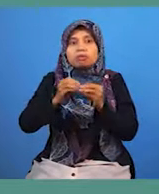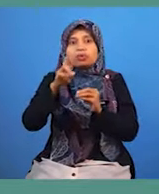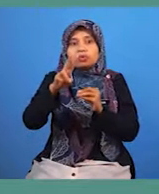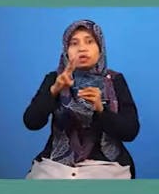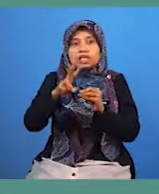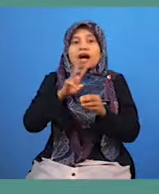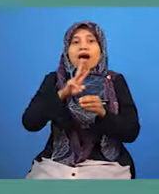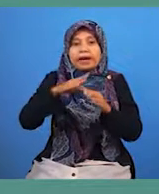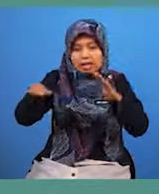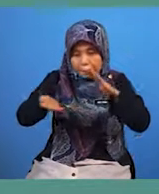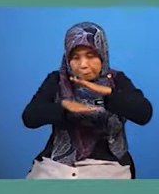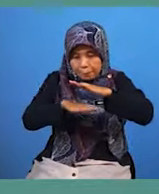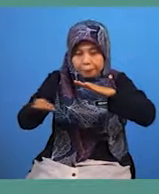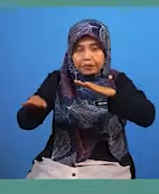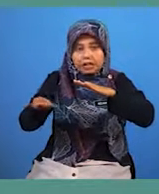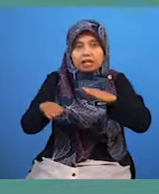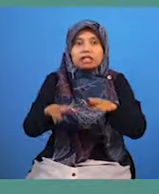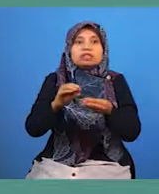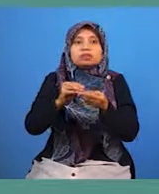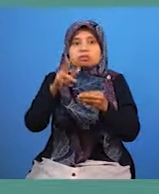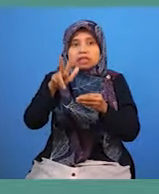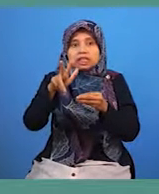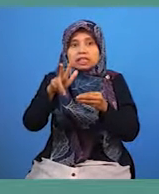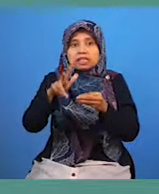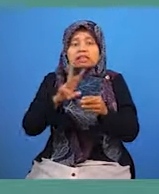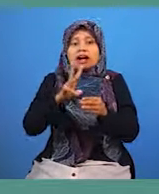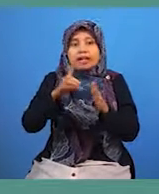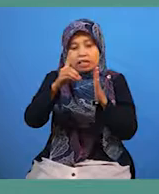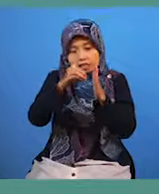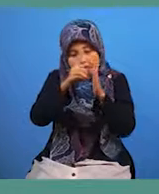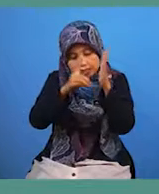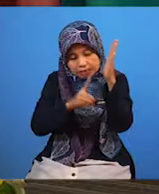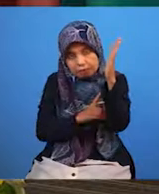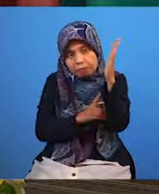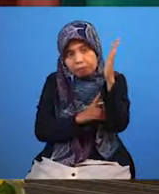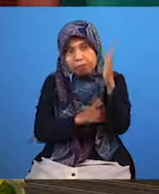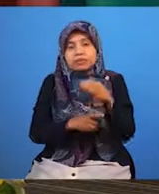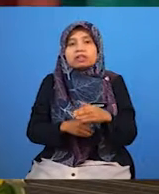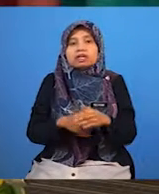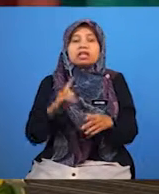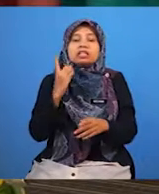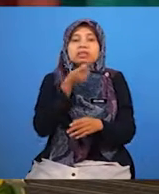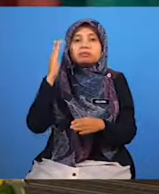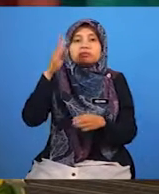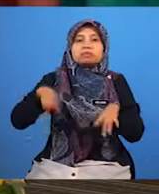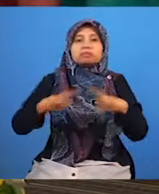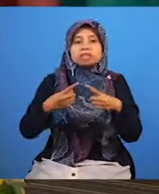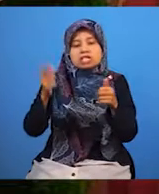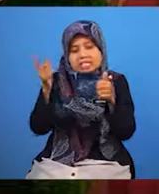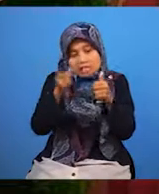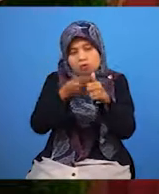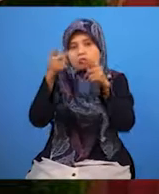adalah air pertengahan. Dan jenis yang ketiga adalah air dasar. Kita akan pergi secara satu